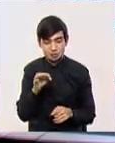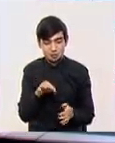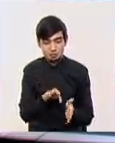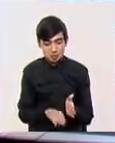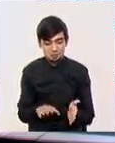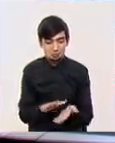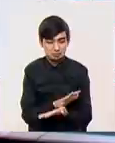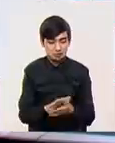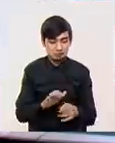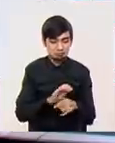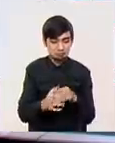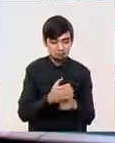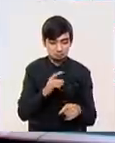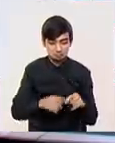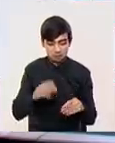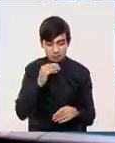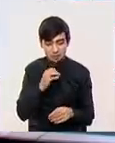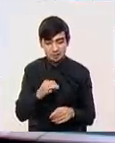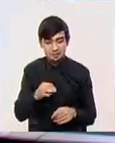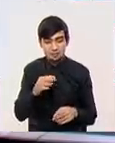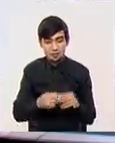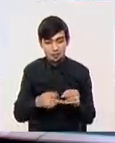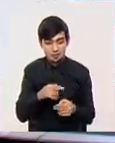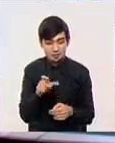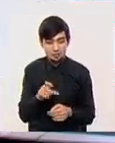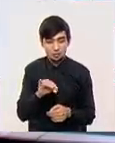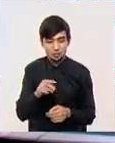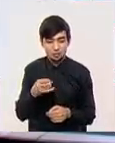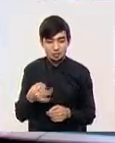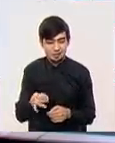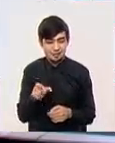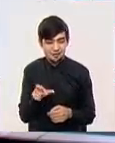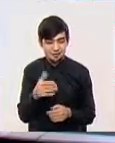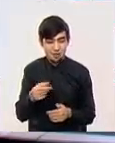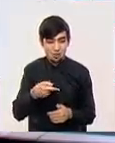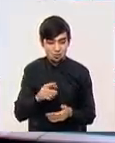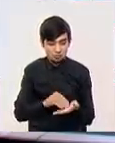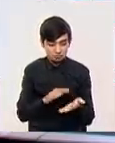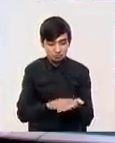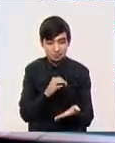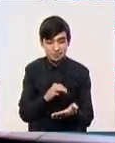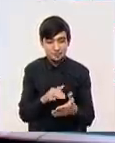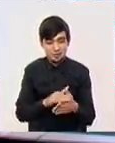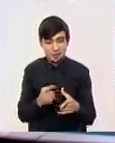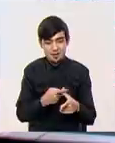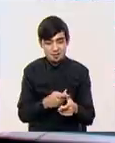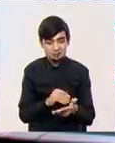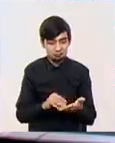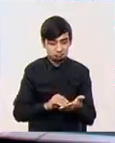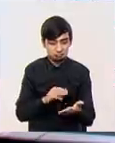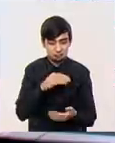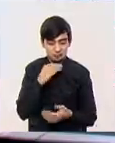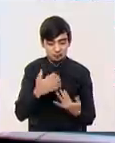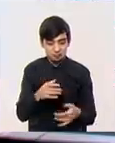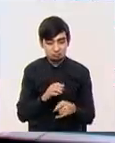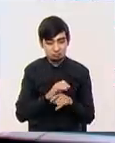тегін аударымдарды жылдам алыңыз. Аударымды аяқтау үшін тек UnionPay картасының номері мен алушының аты жөнін көрсетсеңіз жеткілікті. Ал картаны ашуға